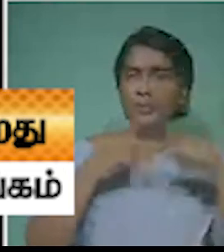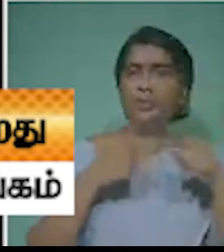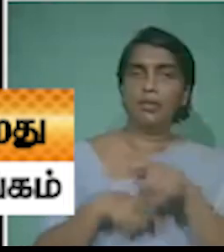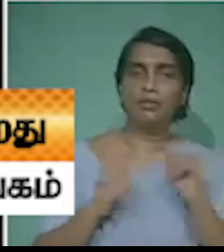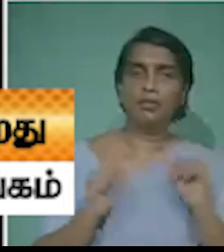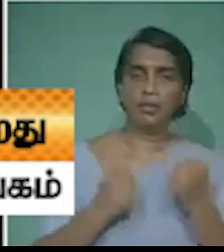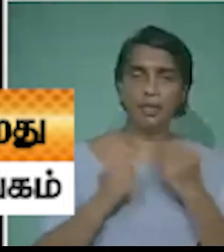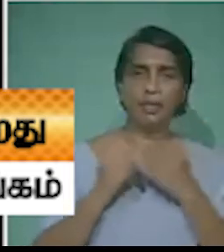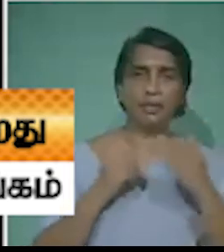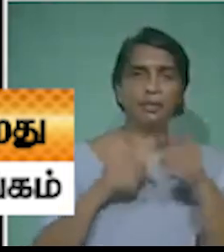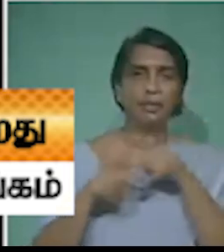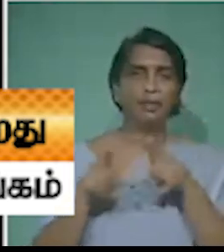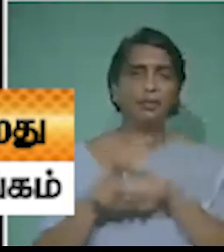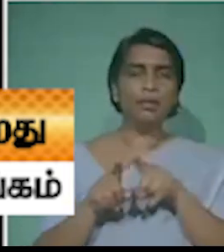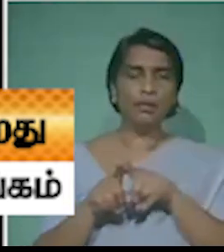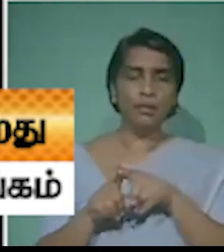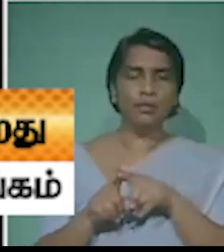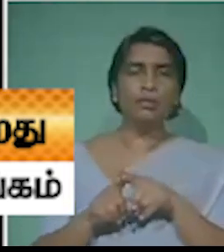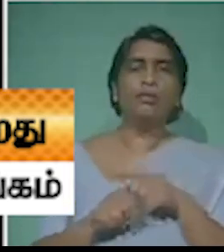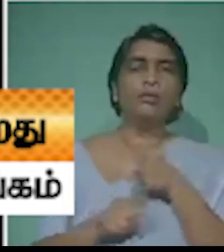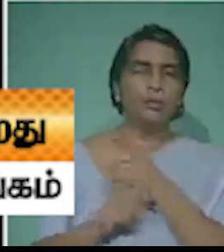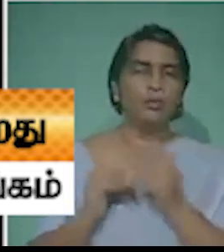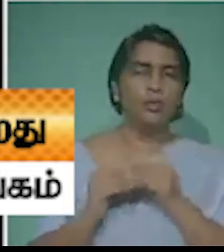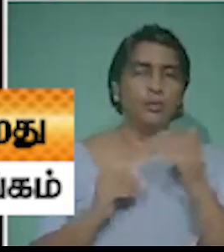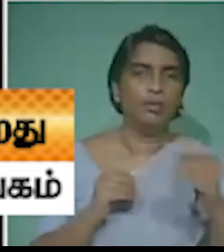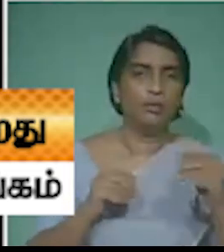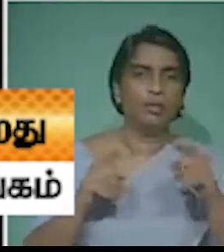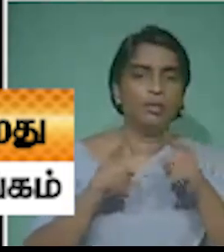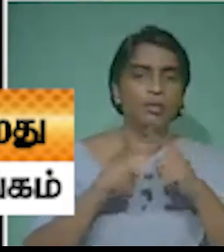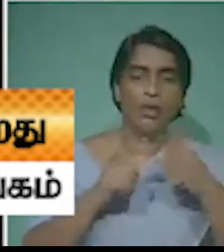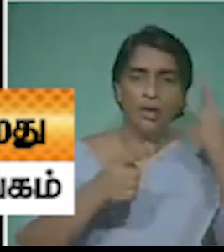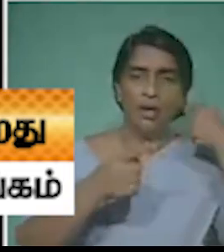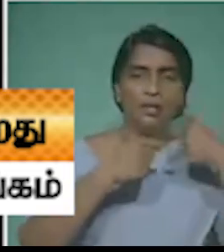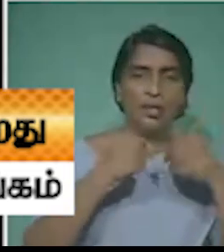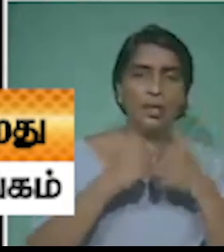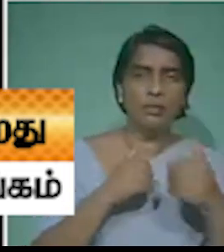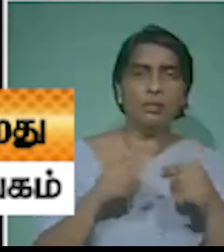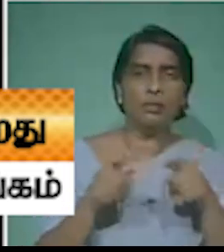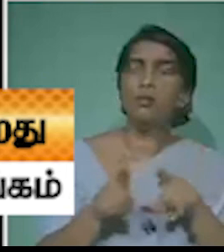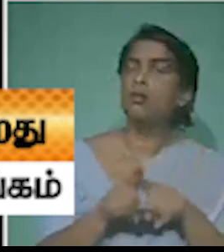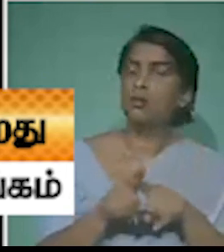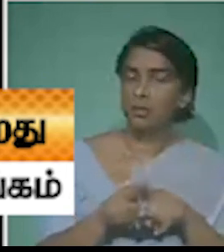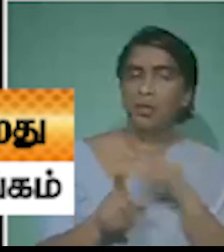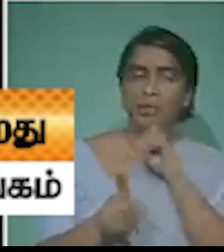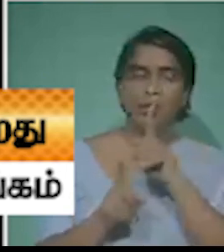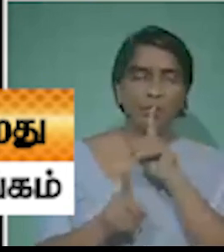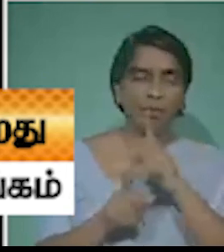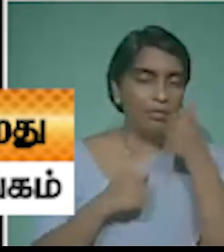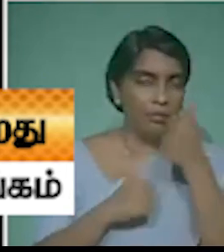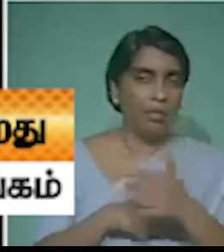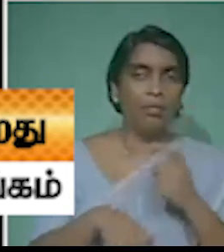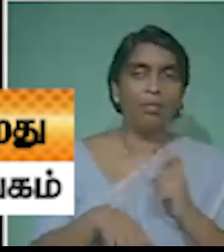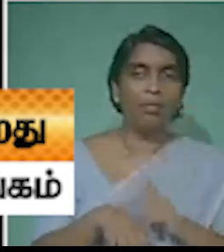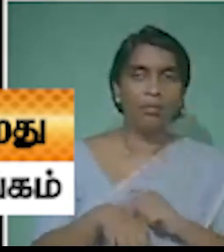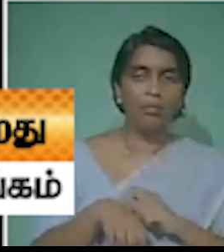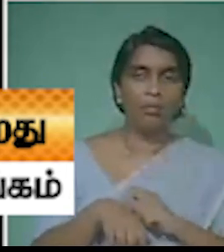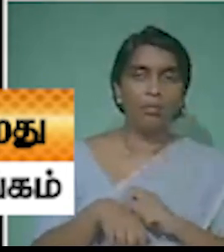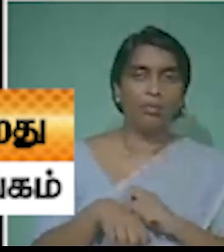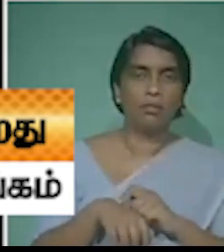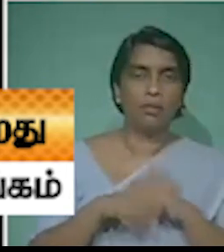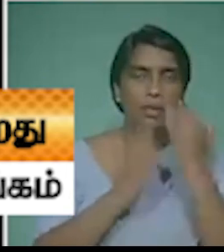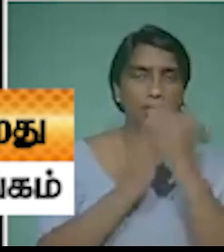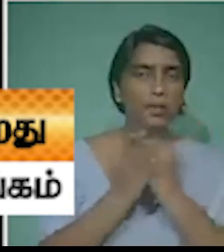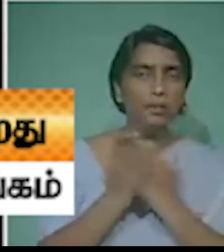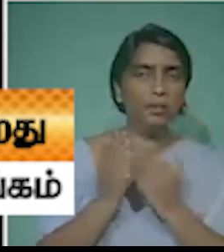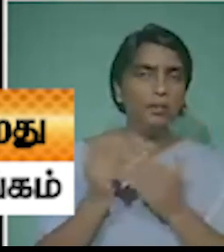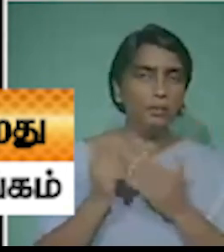மற்றும் முஸ்லிம் மக்களின் ஆதரவை கோரியிருப்பதாக சர்வதேசத்திற்கு தெரிவிக்கும் அரசாங்கம் மறுபக்கத்தில் இனவாதத்தை தூண்டுகிறது. சிங்கள மக்களின்